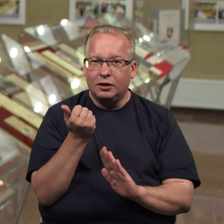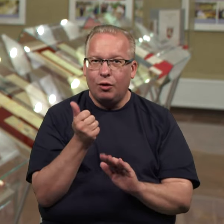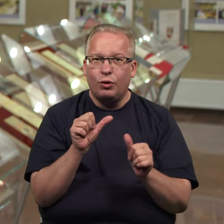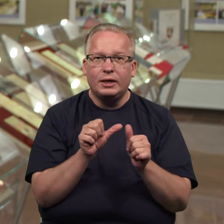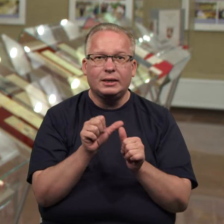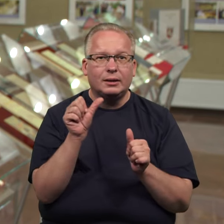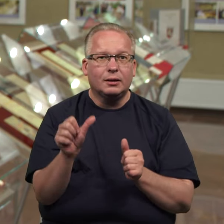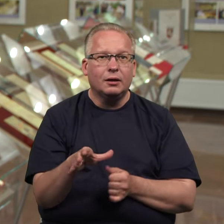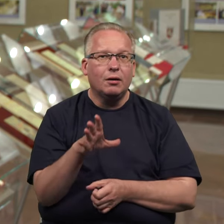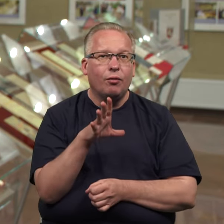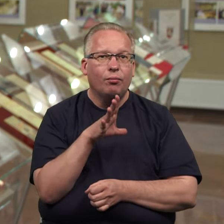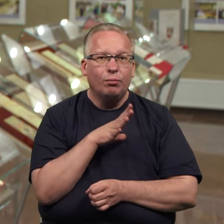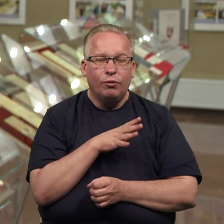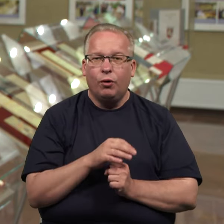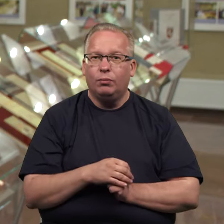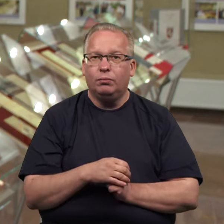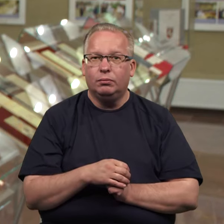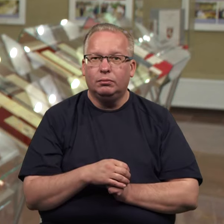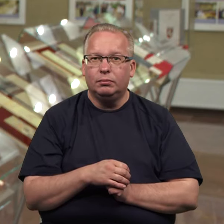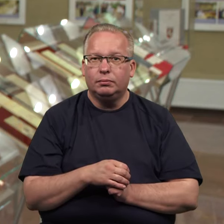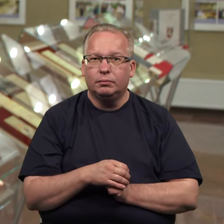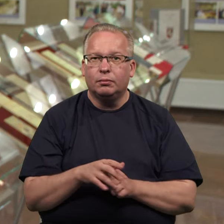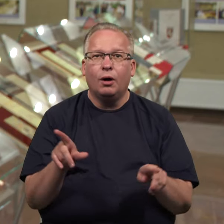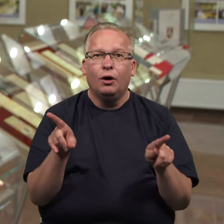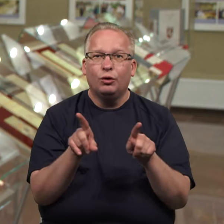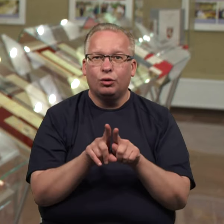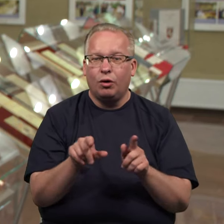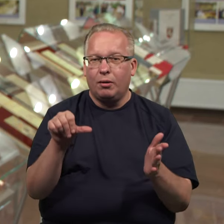išskirtinio buvo, tai toks dalykas kaip